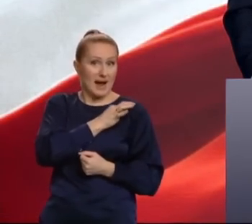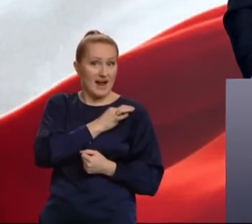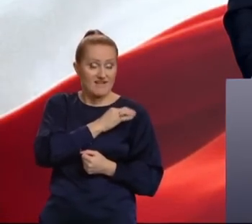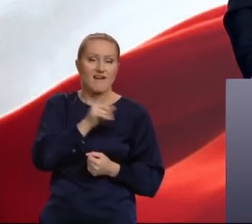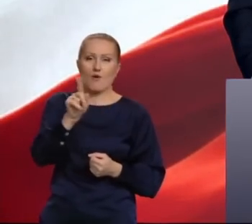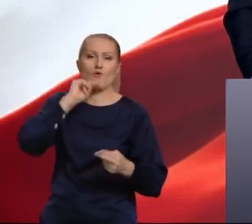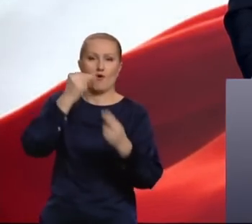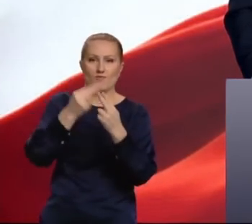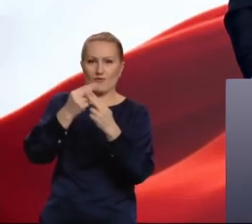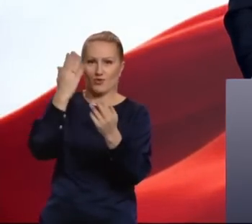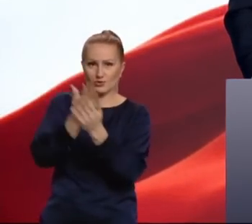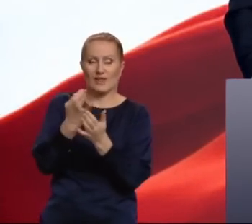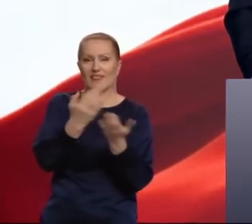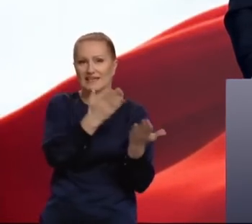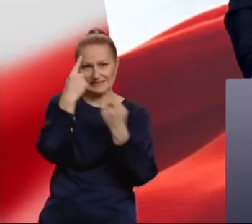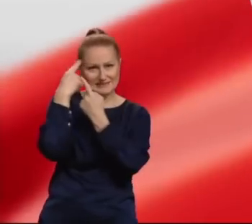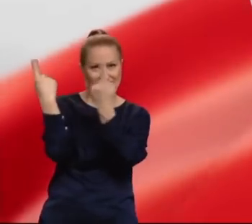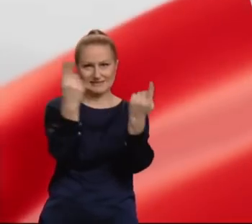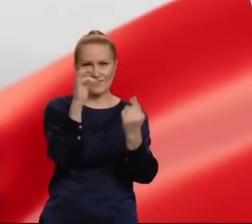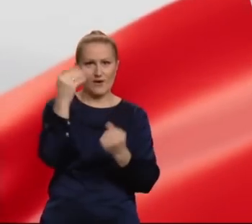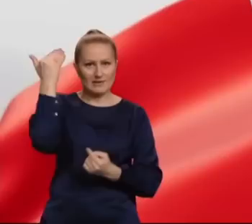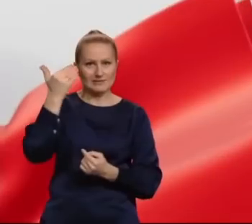Ferrari polskich polityków. Czas na swobodną wypowiedź.